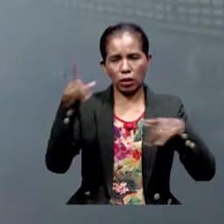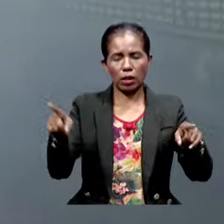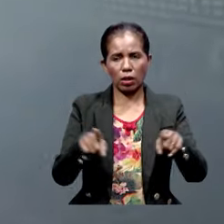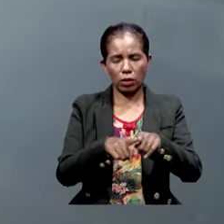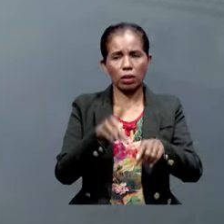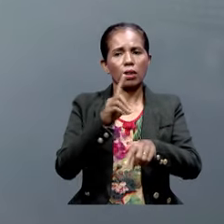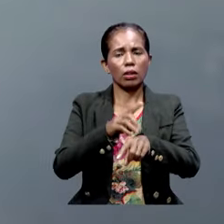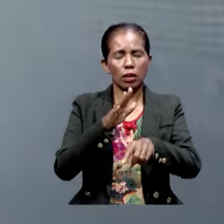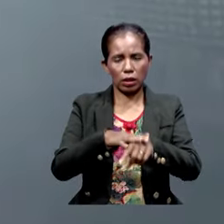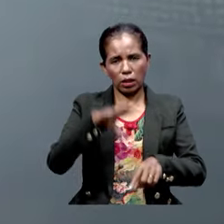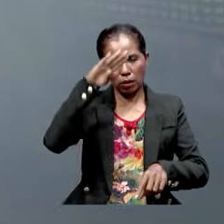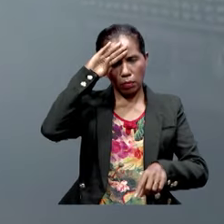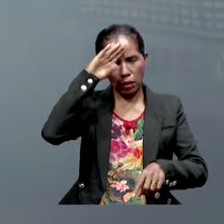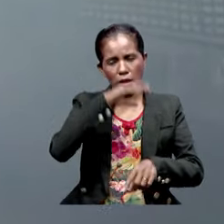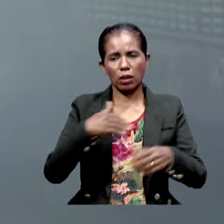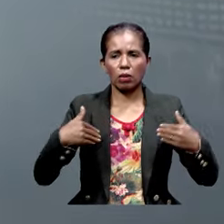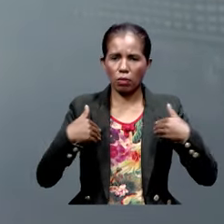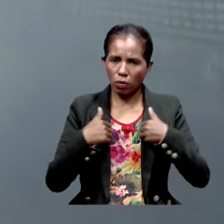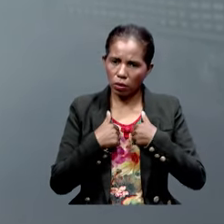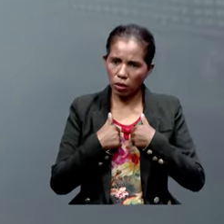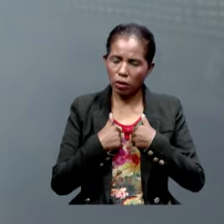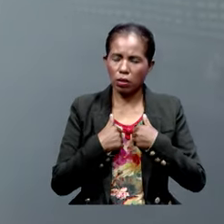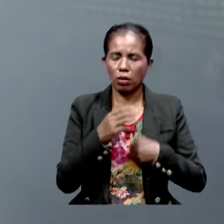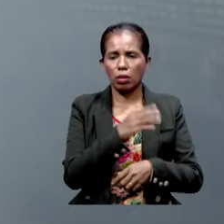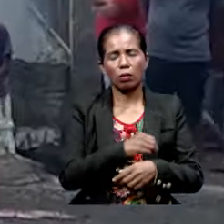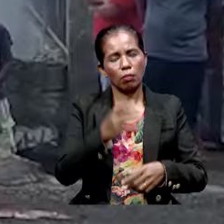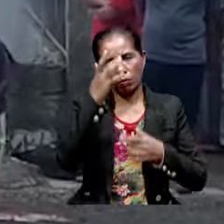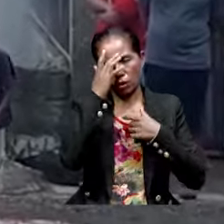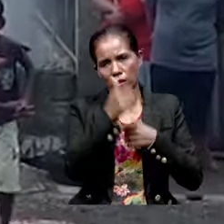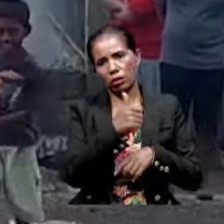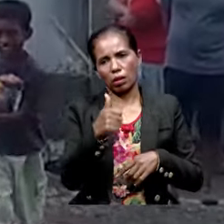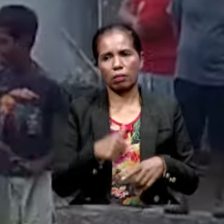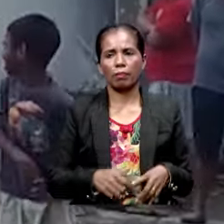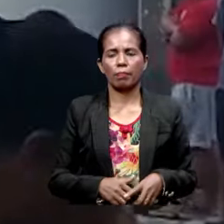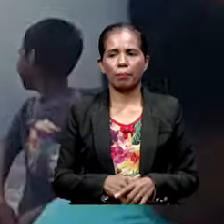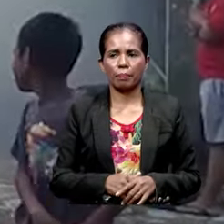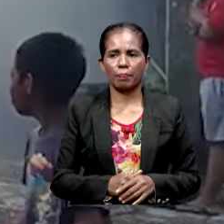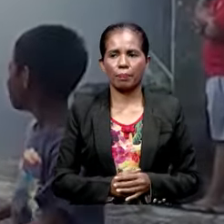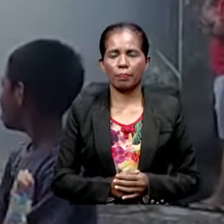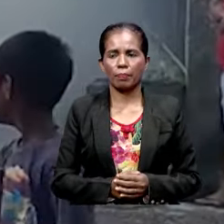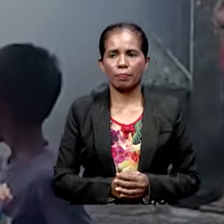tenge isin manas isin kolen no sin nomos moraseluk. Celina Lopez, Dilma Suzeti, Yemen.